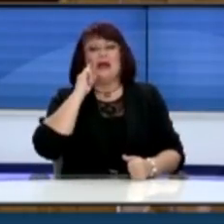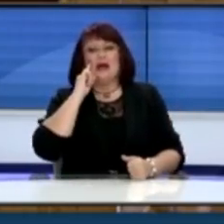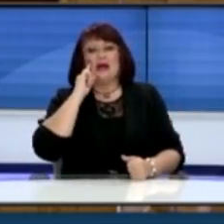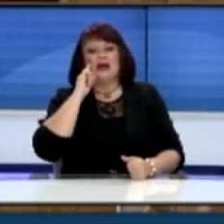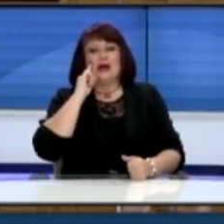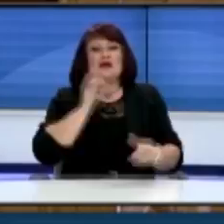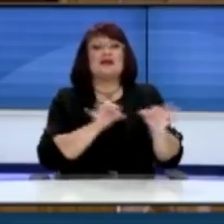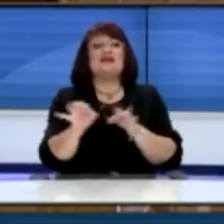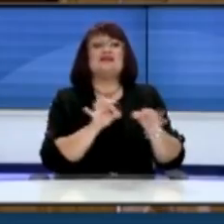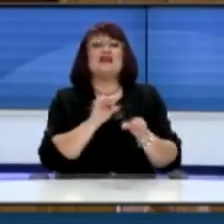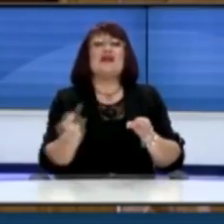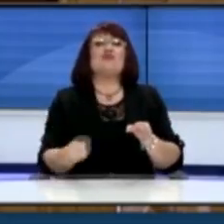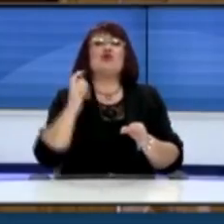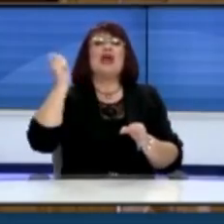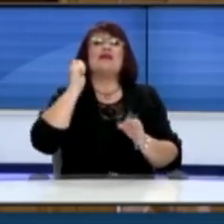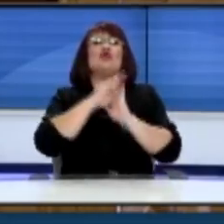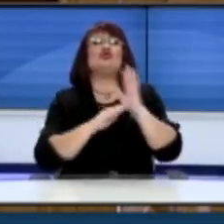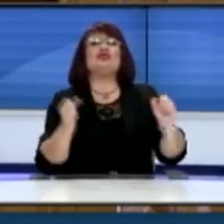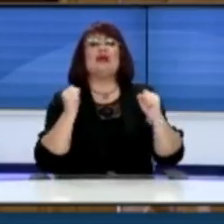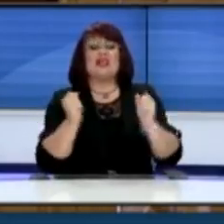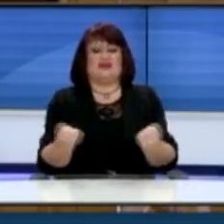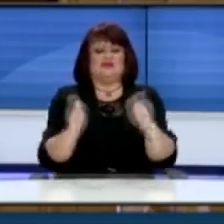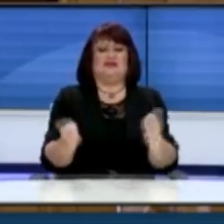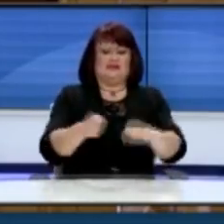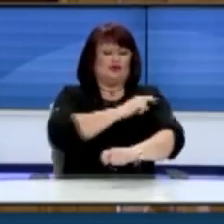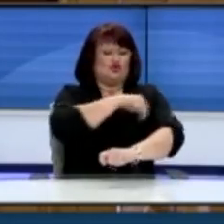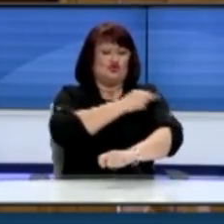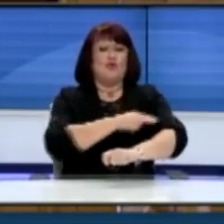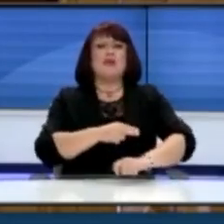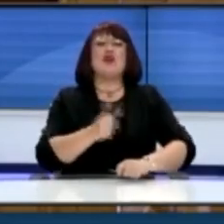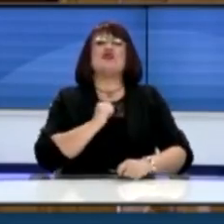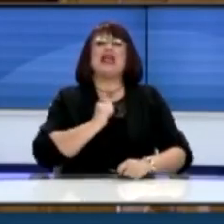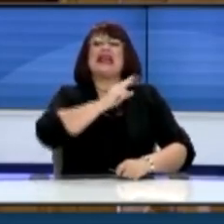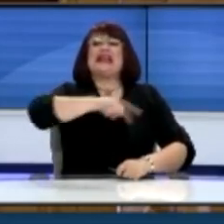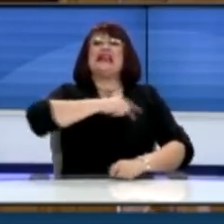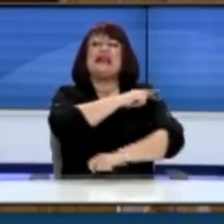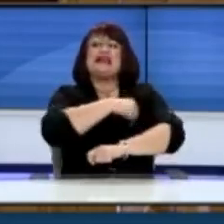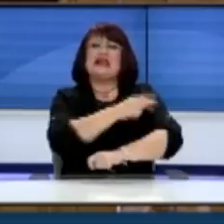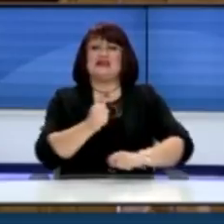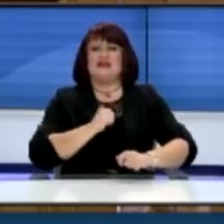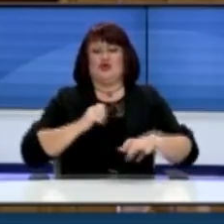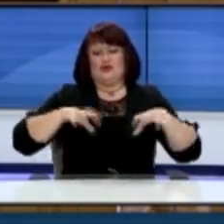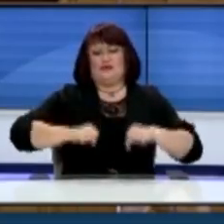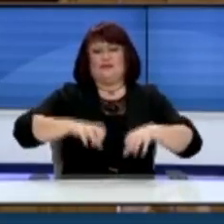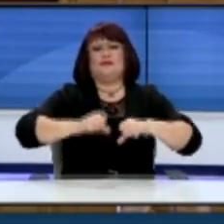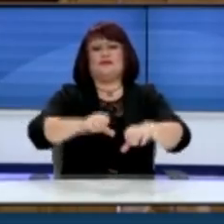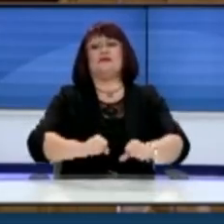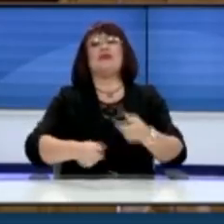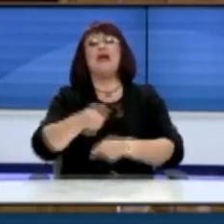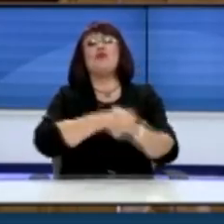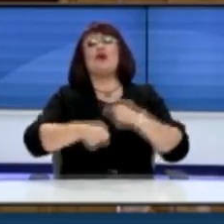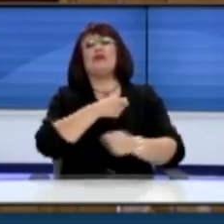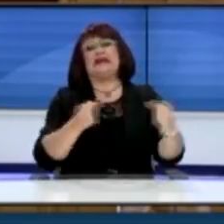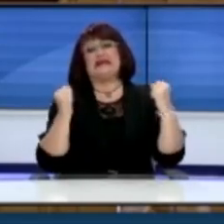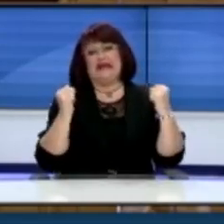τρέξετε τα σχέδιά σας για το νέο ΕΣΥ, να κλείσετε νοσοκομεία και κλινικές, κλιμακώνοντας την πολιτική ιδιωτικοποίησης,